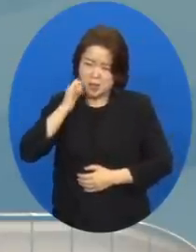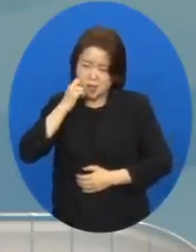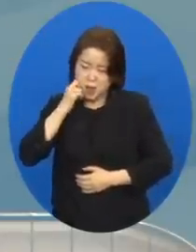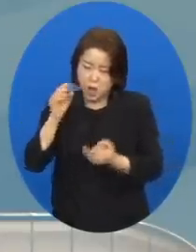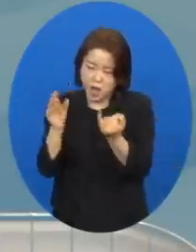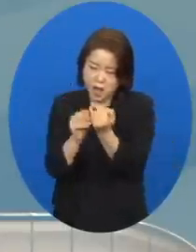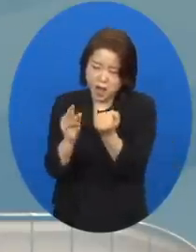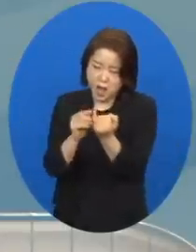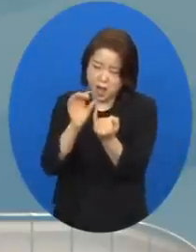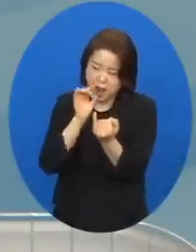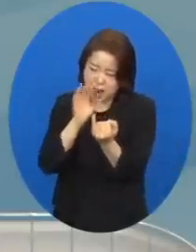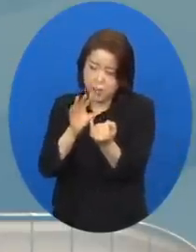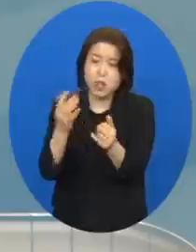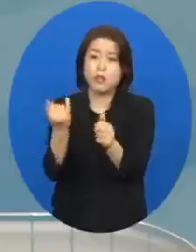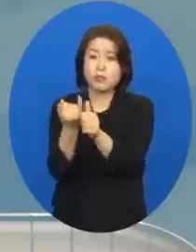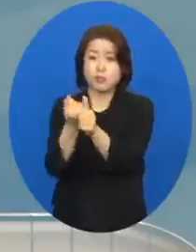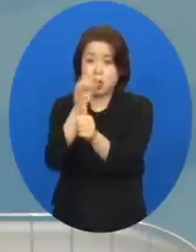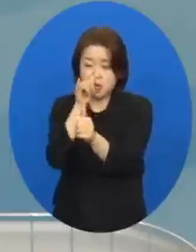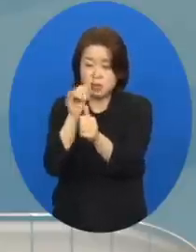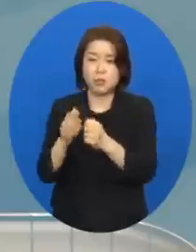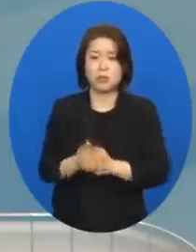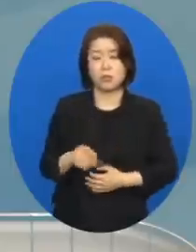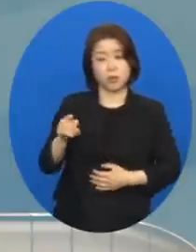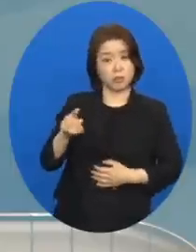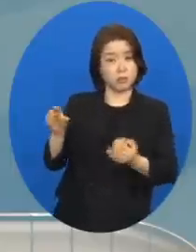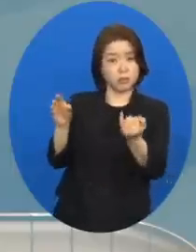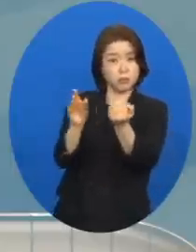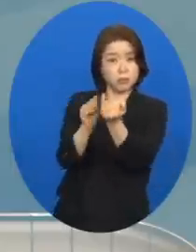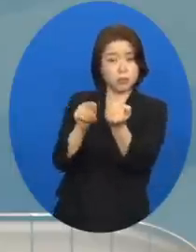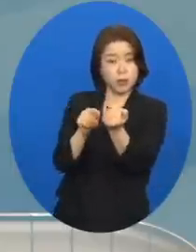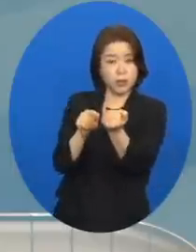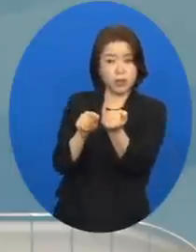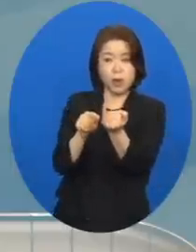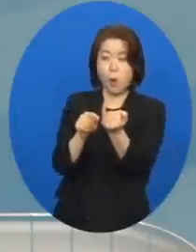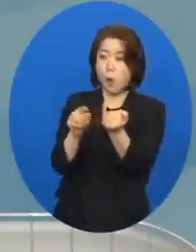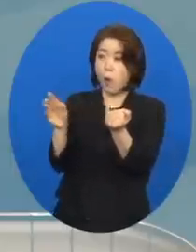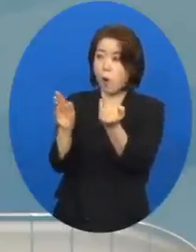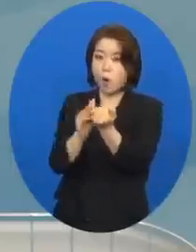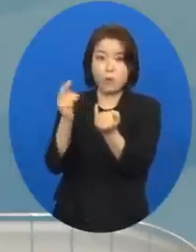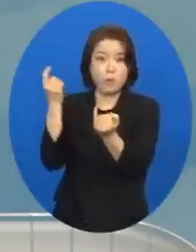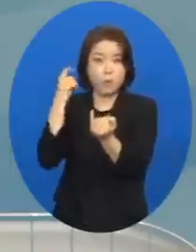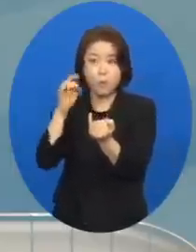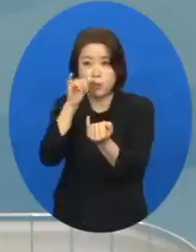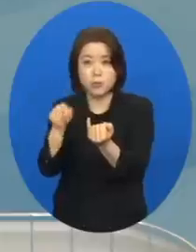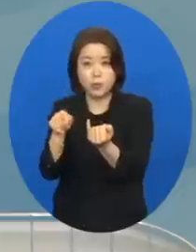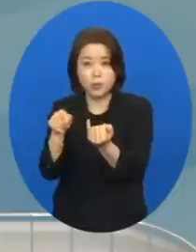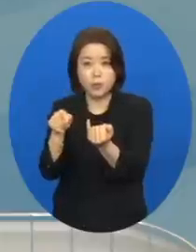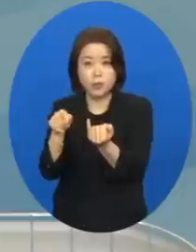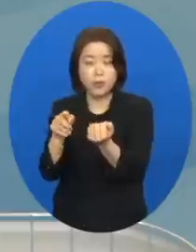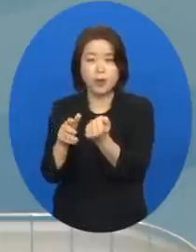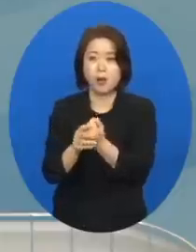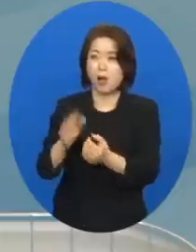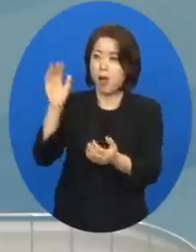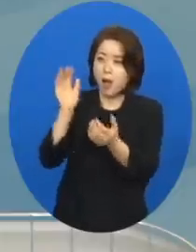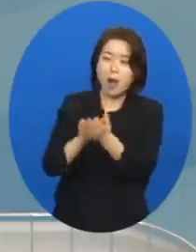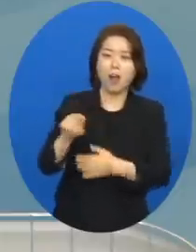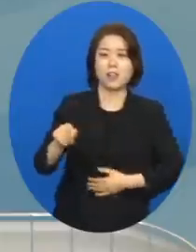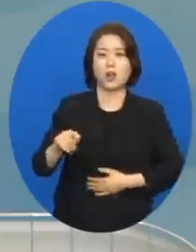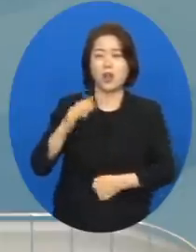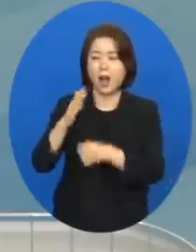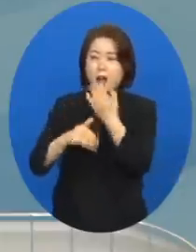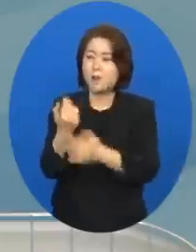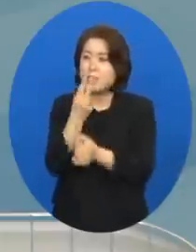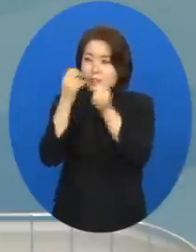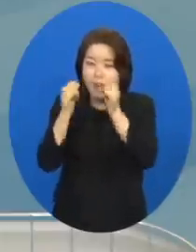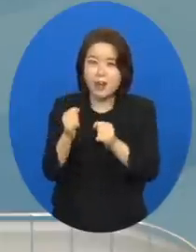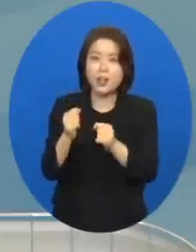없는 부부가 있었는데 그 부부에게 임신 소식이 들린 거예요. 이건 하나님이